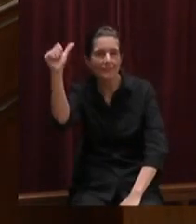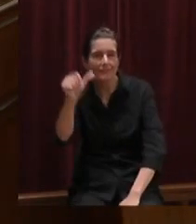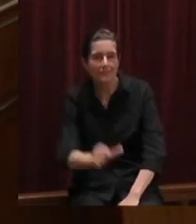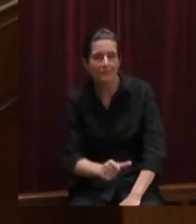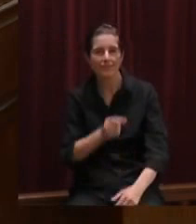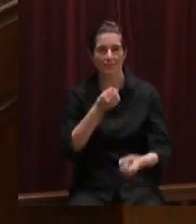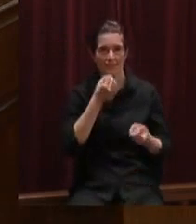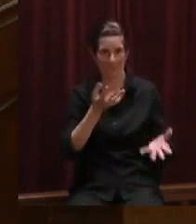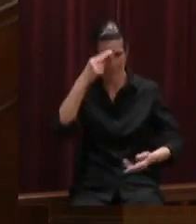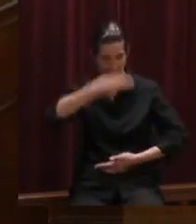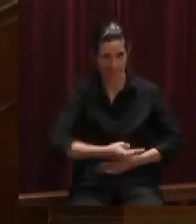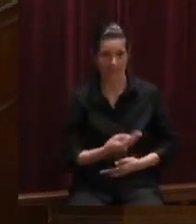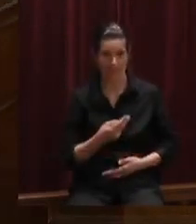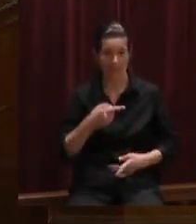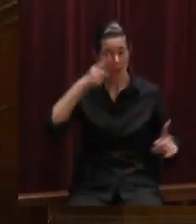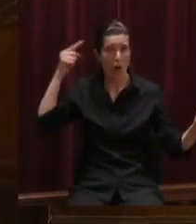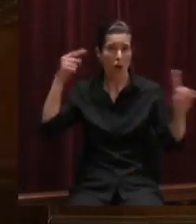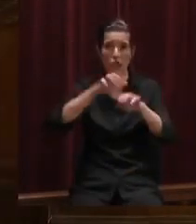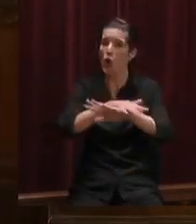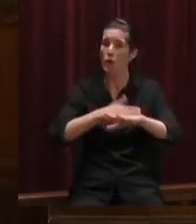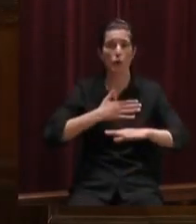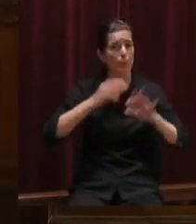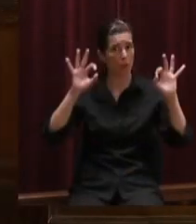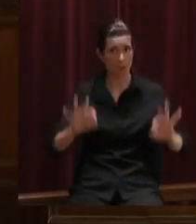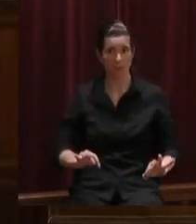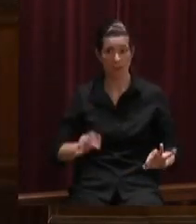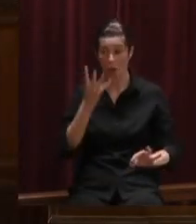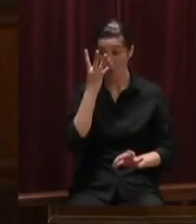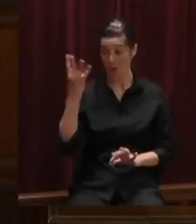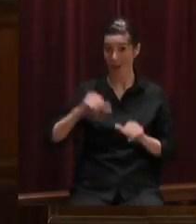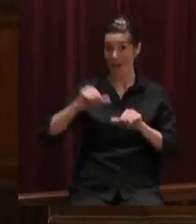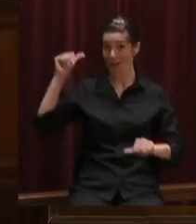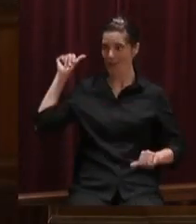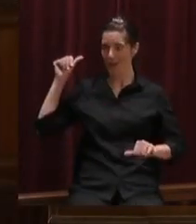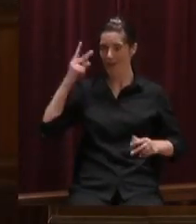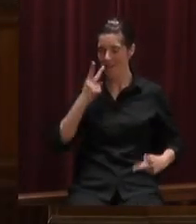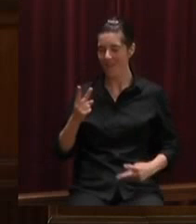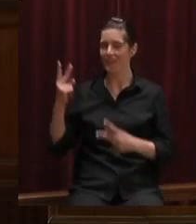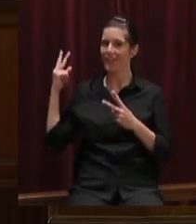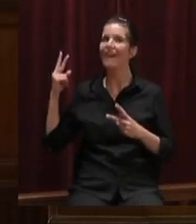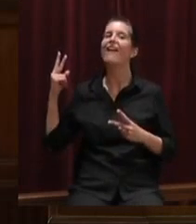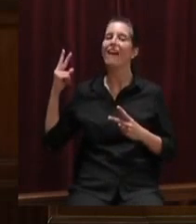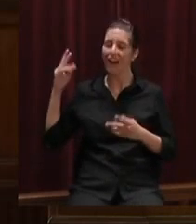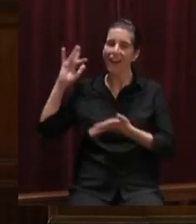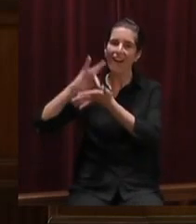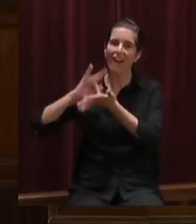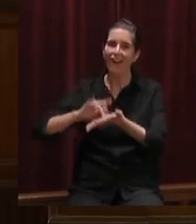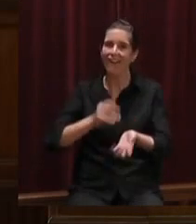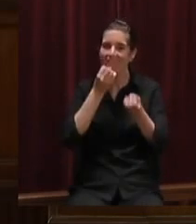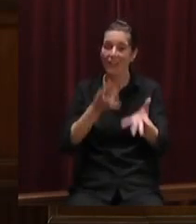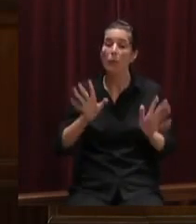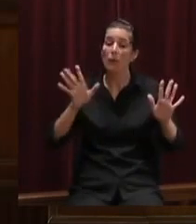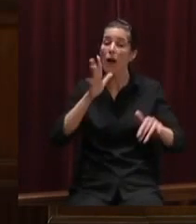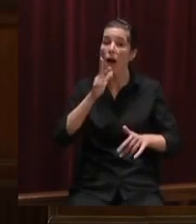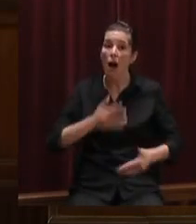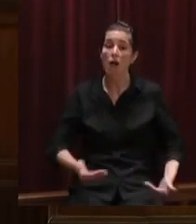de fer del govern de les Illes Balears. Els fets dels darrers 4 anys ens avalen, però tots som conscients que ara la